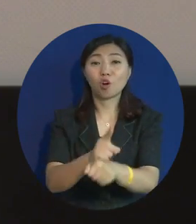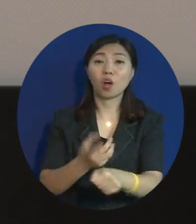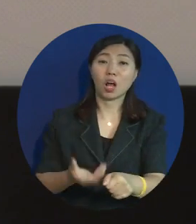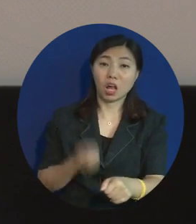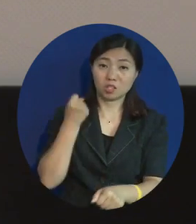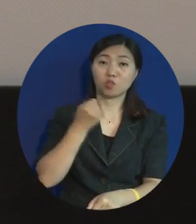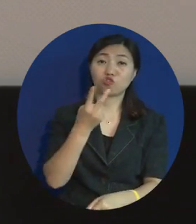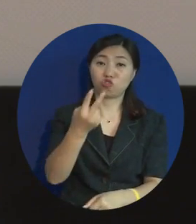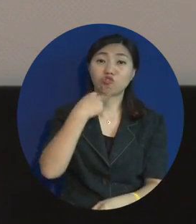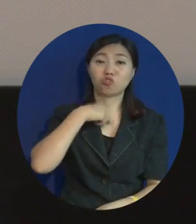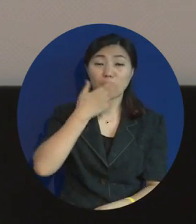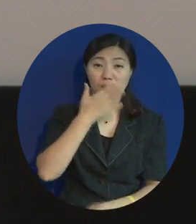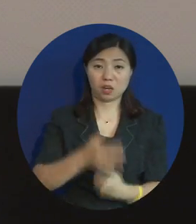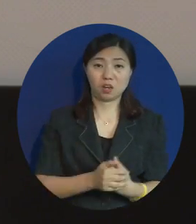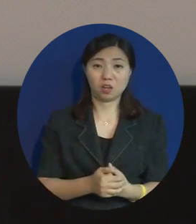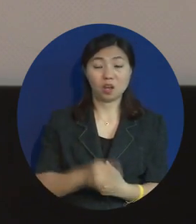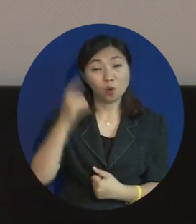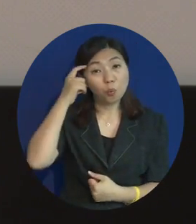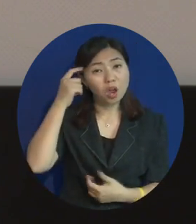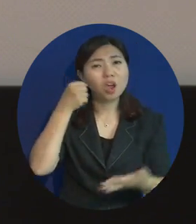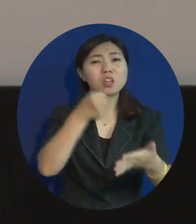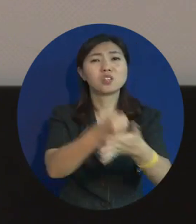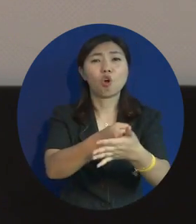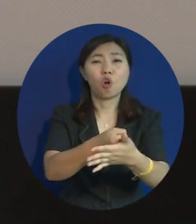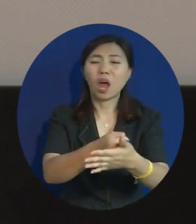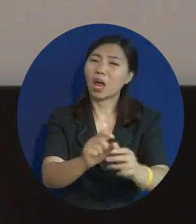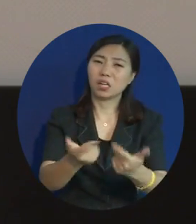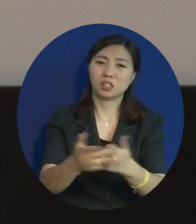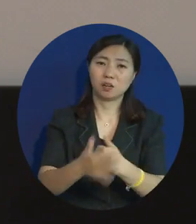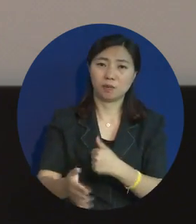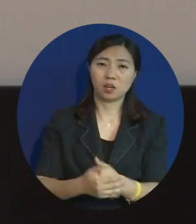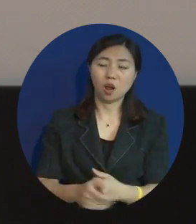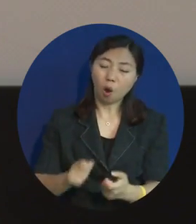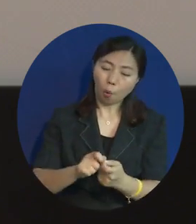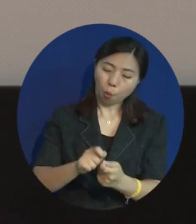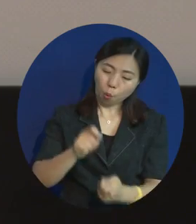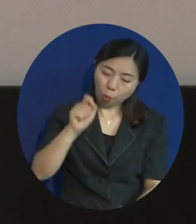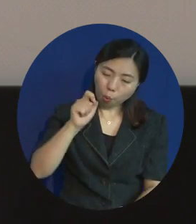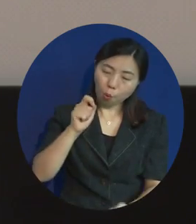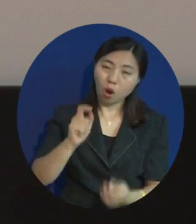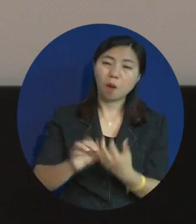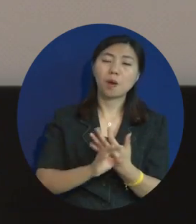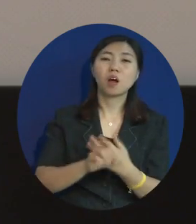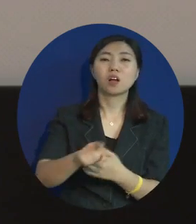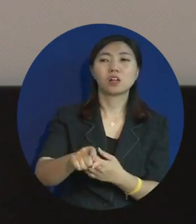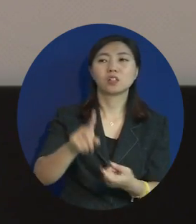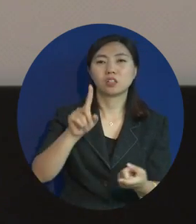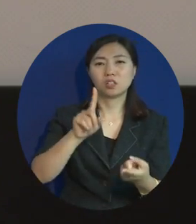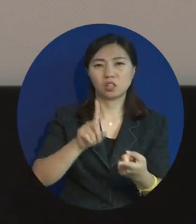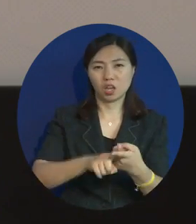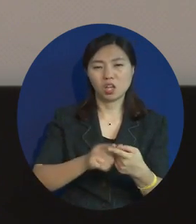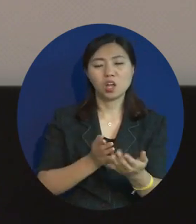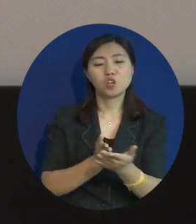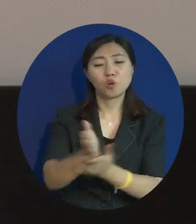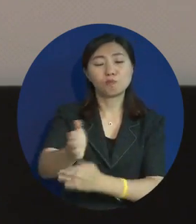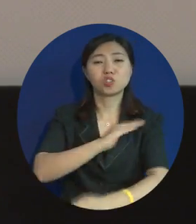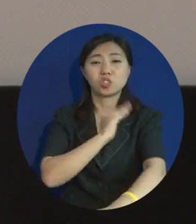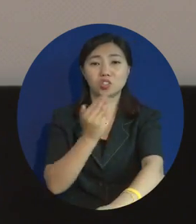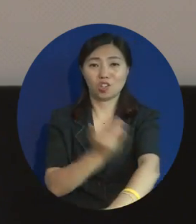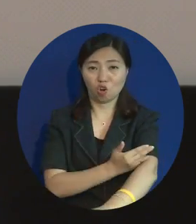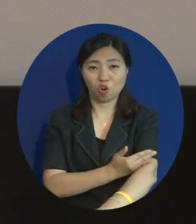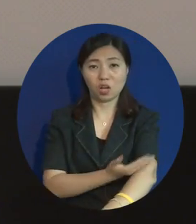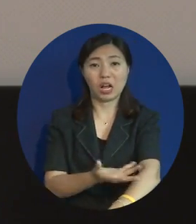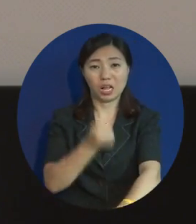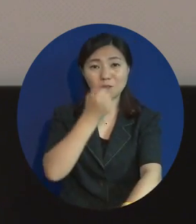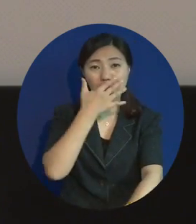있는 거예요. 왜냐하면 우리가 정해져 있는 게 아니기 때문에. 오래 하면 거기에 또 이게 전문 역량이